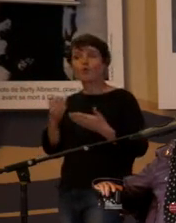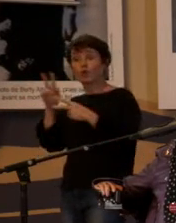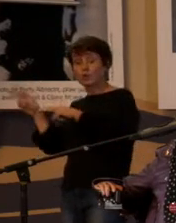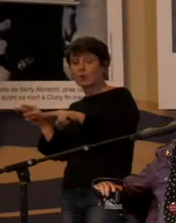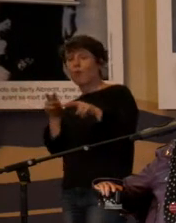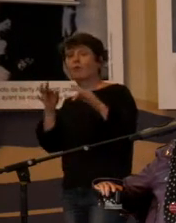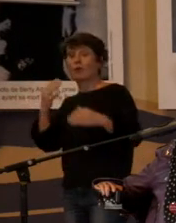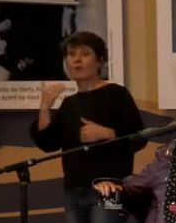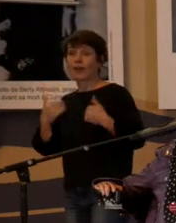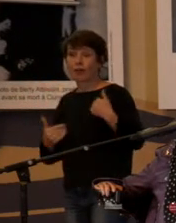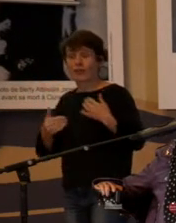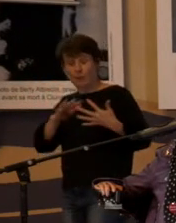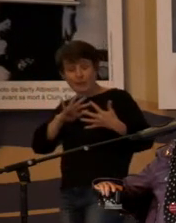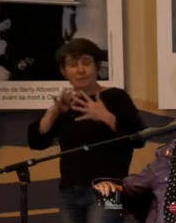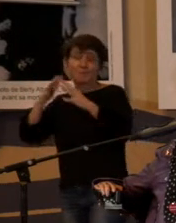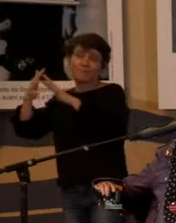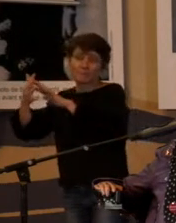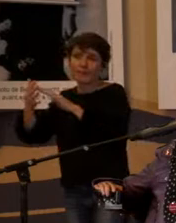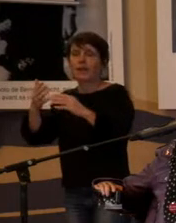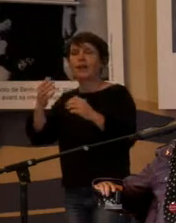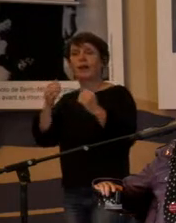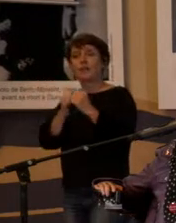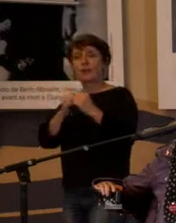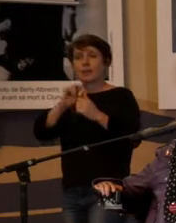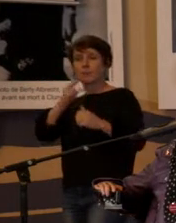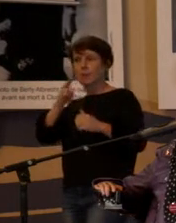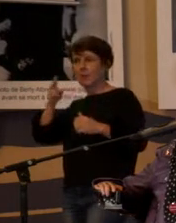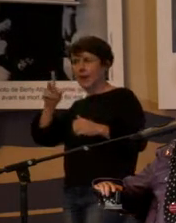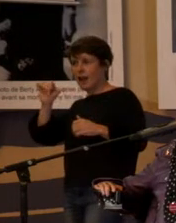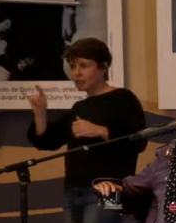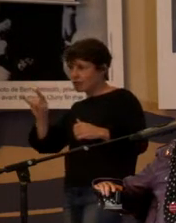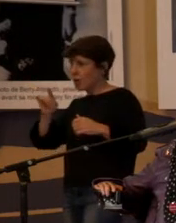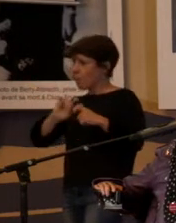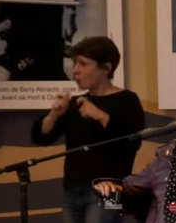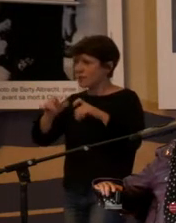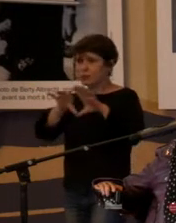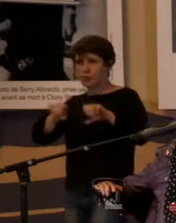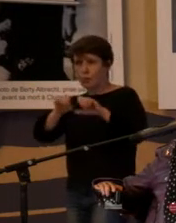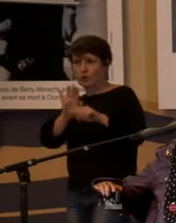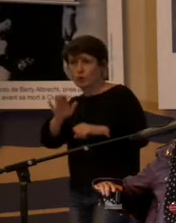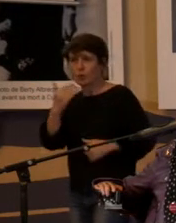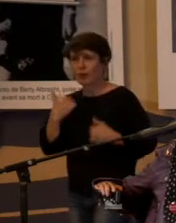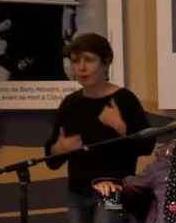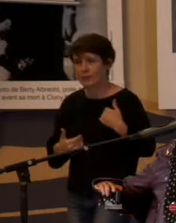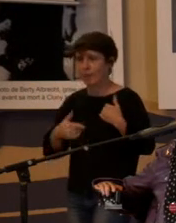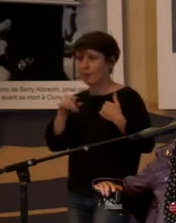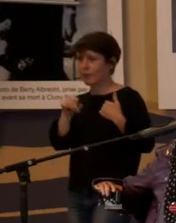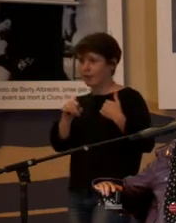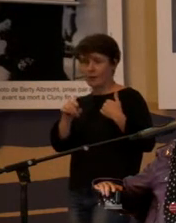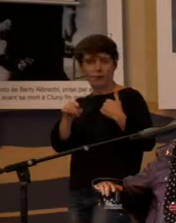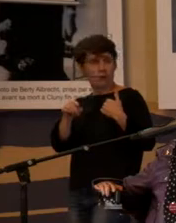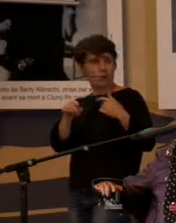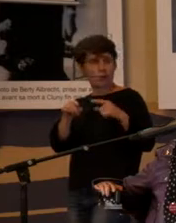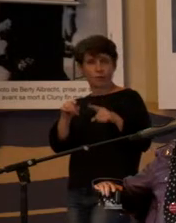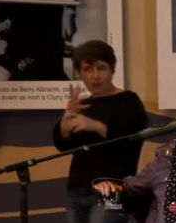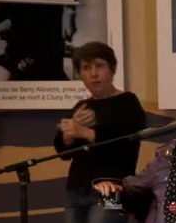la PPH, qui est le processus de production du handicap. Hein, c'est un, si je ne me trompe pas, un Québécois, Fougueroulas, qui a